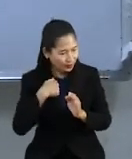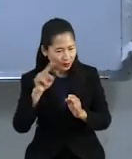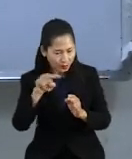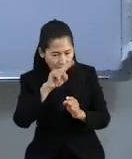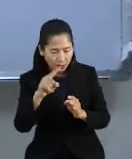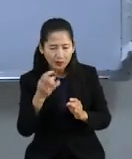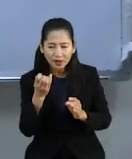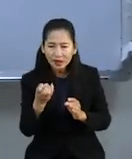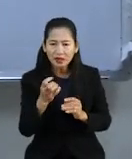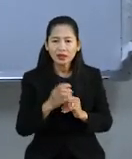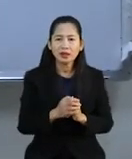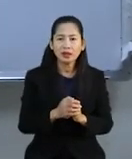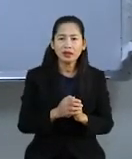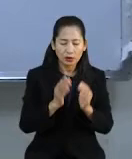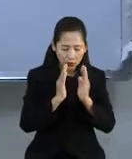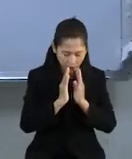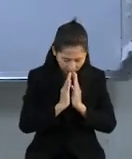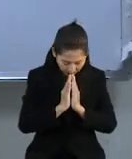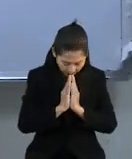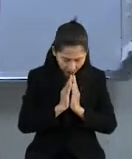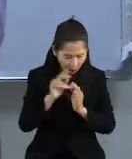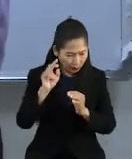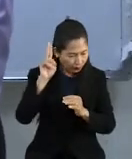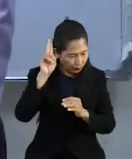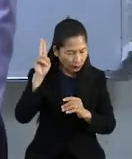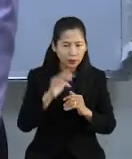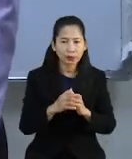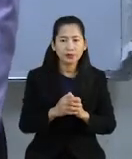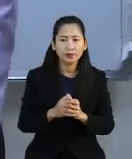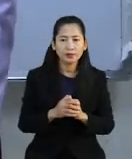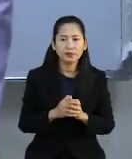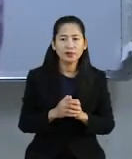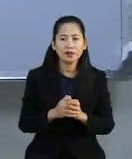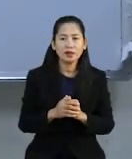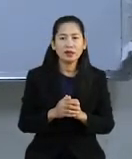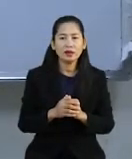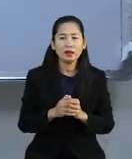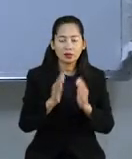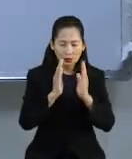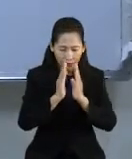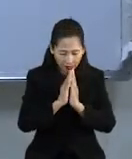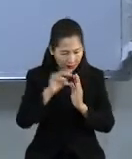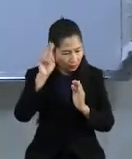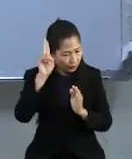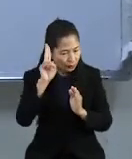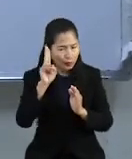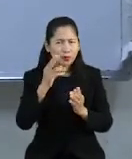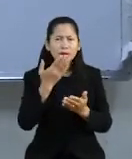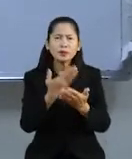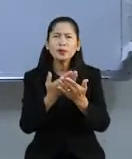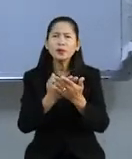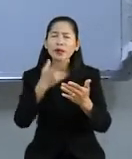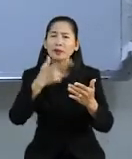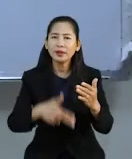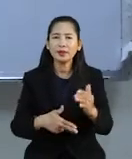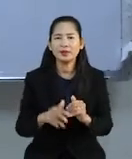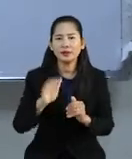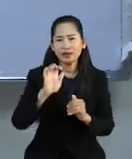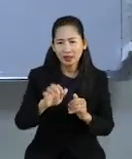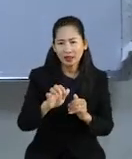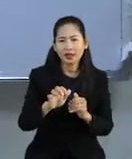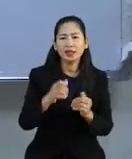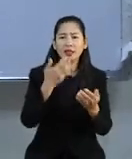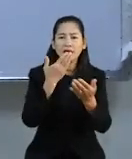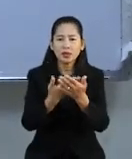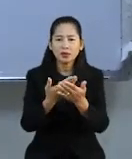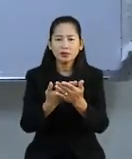xua bần tật cái nhá chập đàm đòi chùm riêp xua lục bù chà chẳng cả lại chùm riêp xua lục bù kì áo chùm mùa thở ấy con chà kì áo chùm